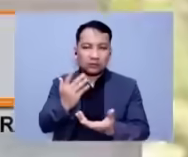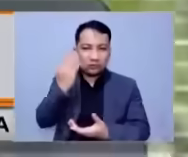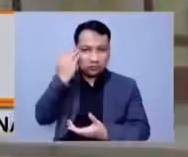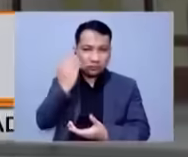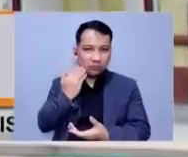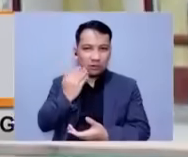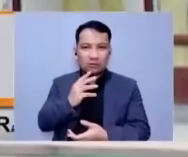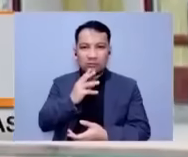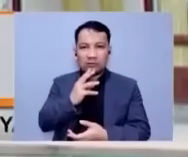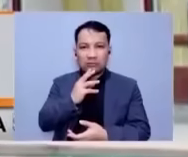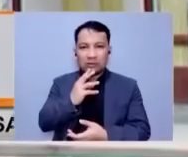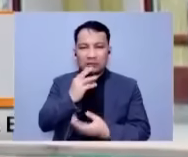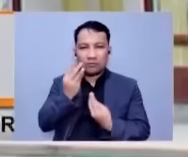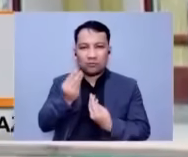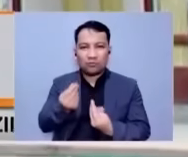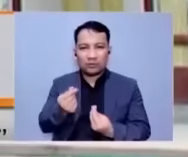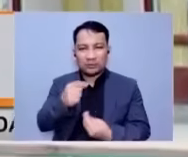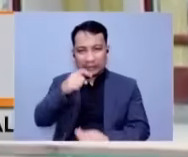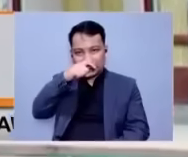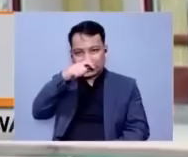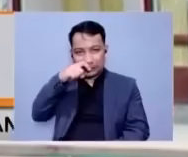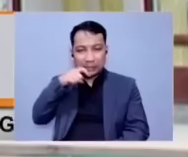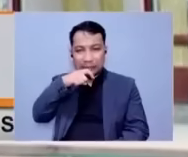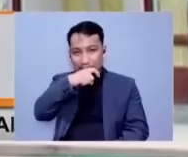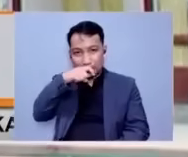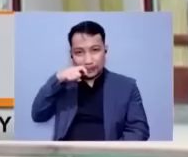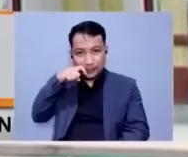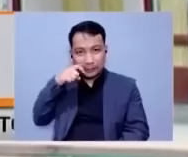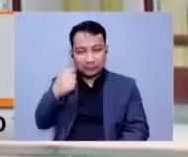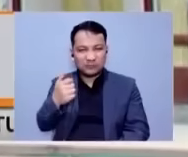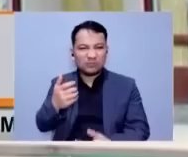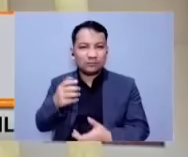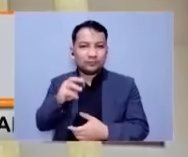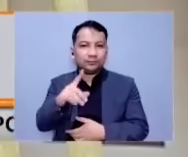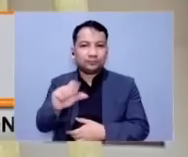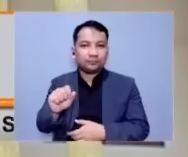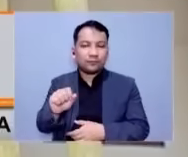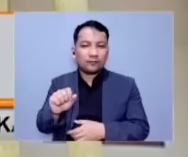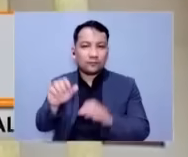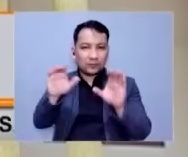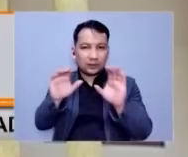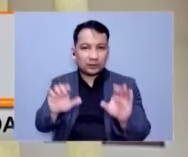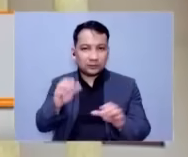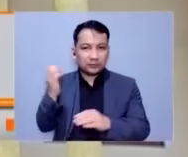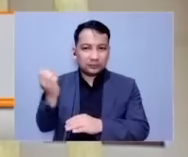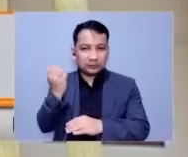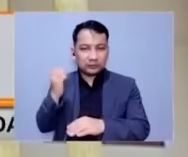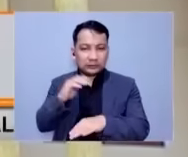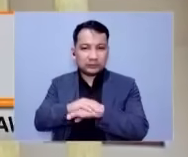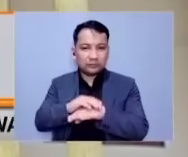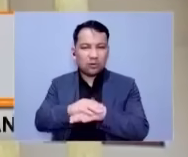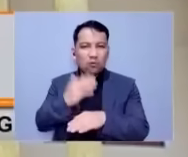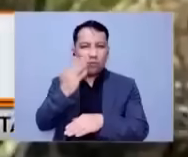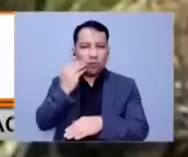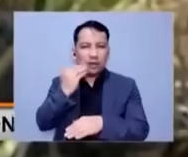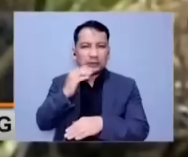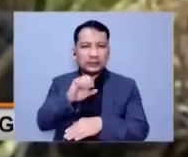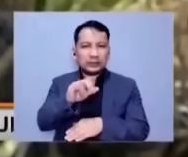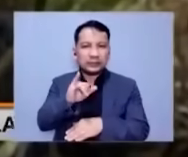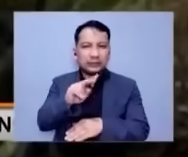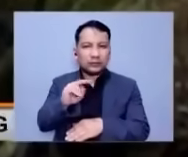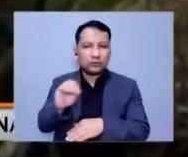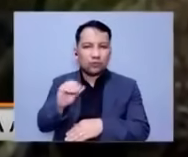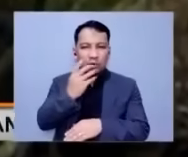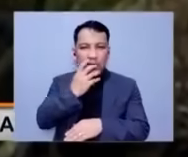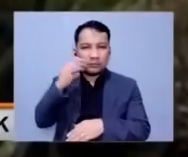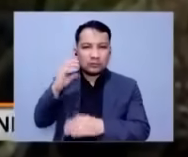na po. Nitong buwan lamang nang magdeklara ang Maguindanao del Sur ng state of calamity dahil sa matinding epekto ng El Nino. Apektado